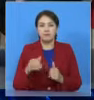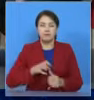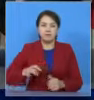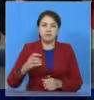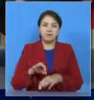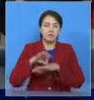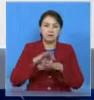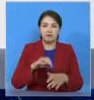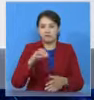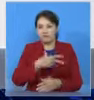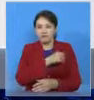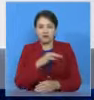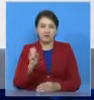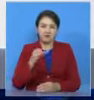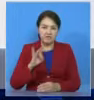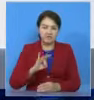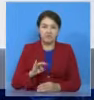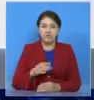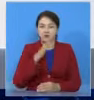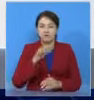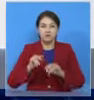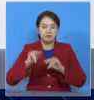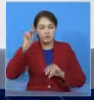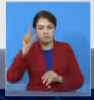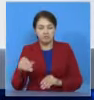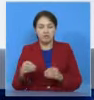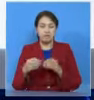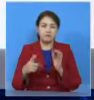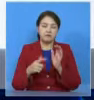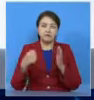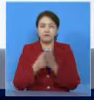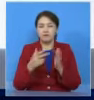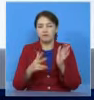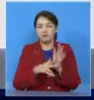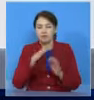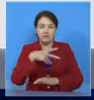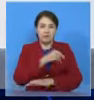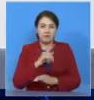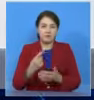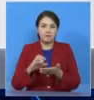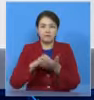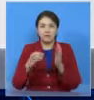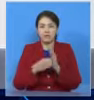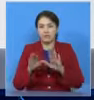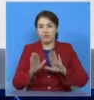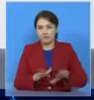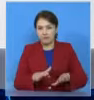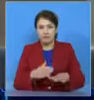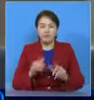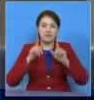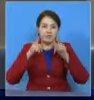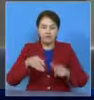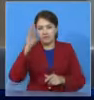должны завести вакцину Pfizer. Школьников в возрасте от 12 до 18 лет начнут прививать данным препаратом после получения